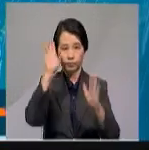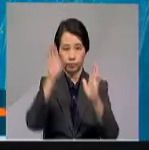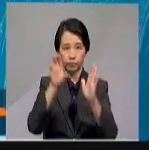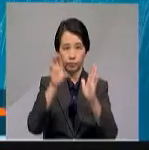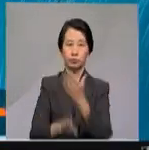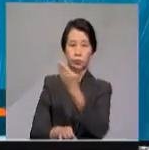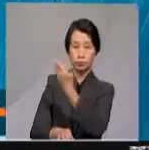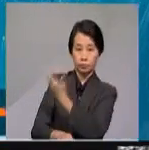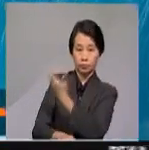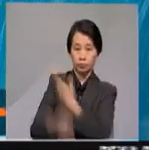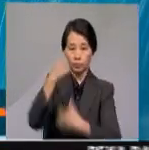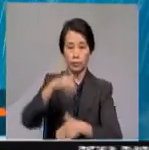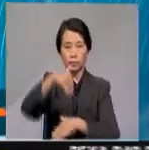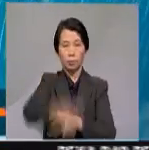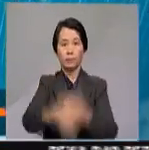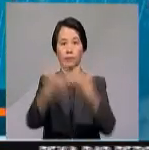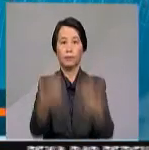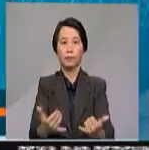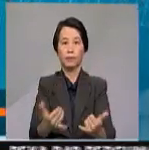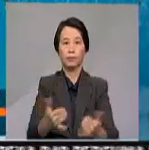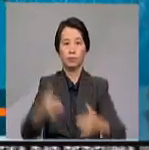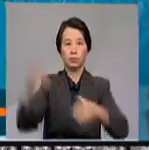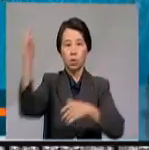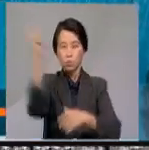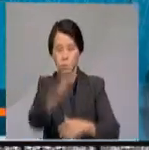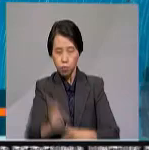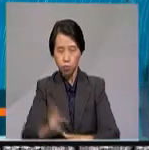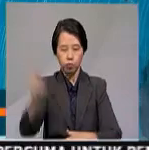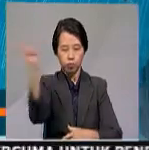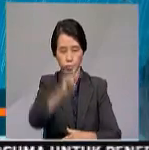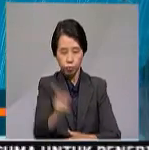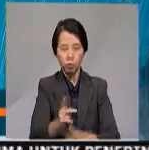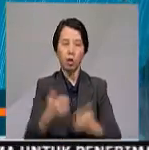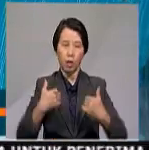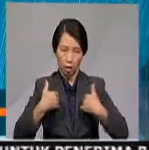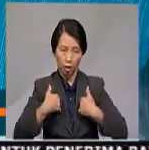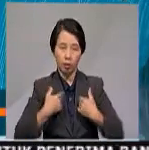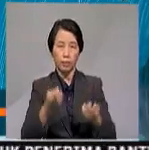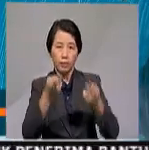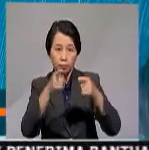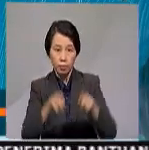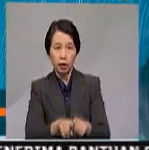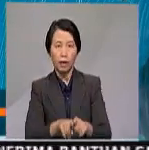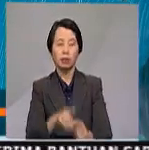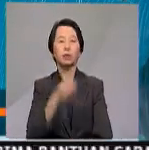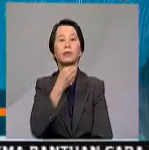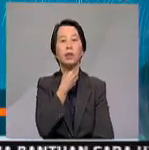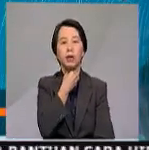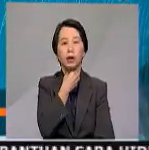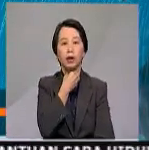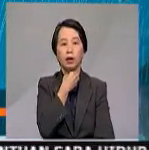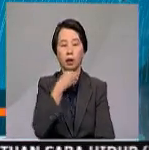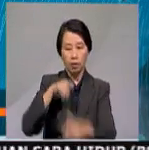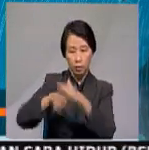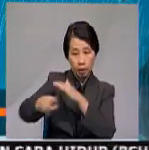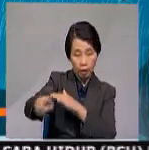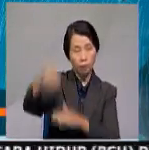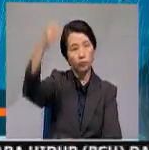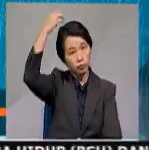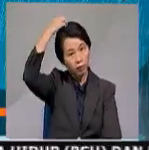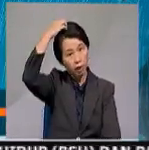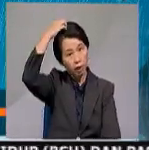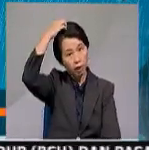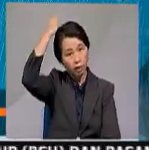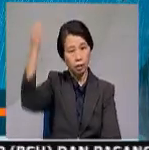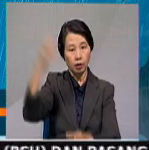gemar radar malam ini, hiribuk petir di satu dua tempat masih lagi berlaku di negeri Perak, pedalaman negeri Selangor,